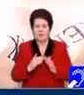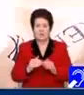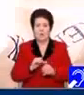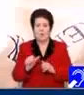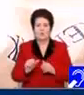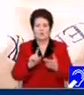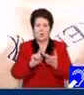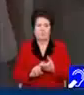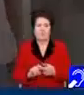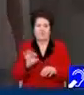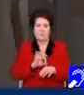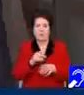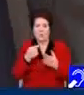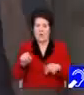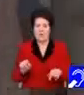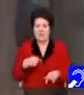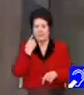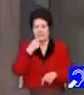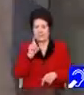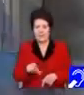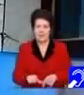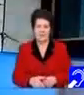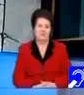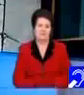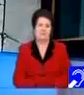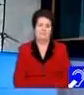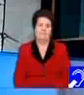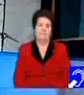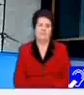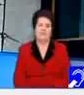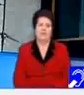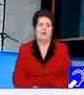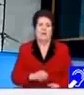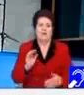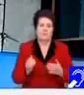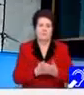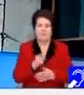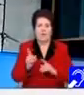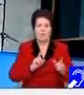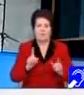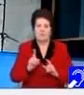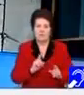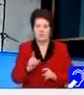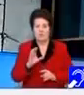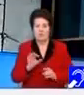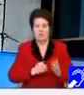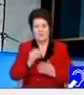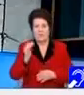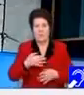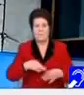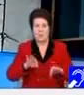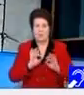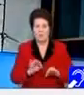orice contact al bolnavului cu alte persoane. Un nou șef la Consiliul Superior al Procurorilor,